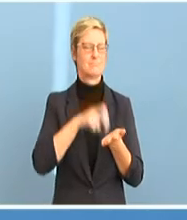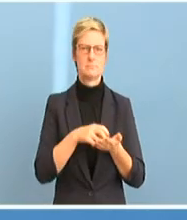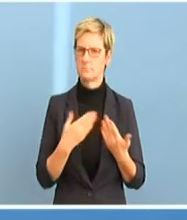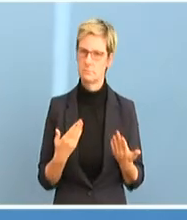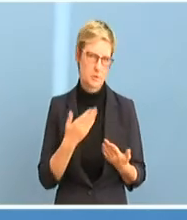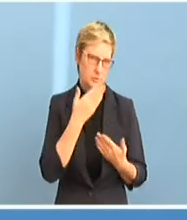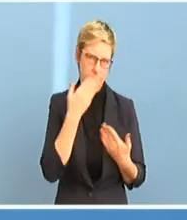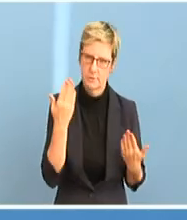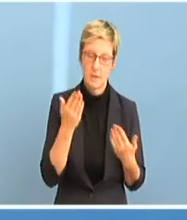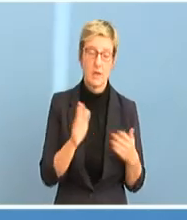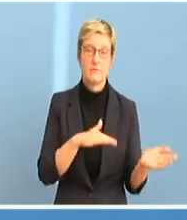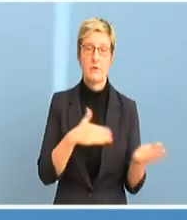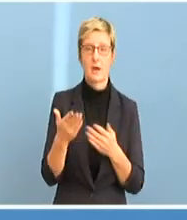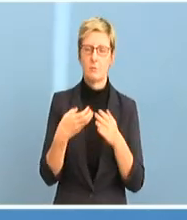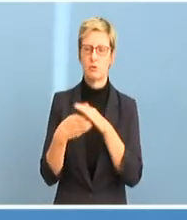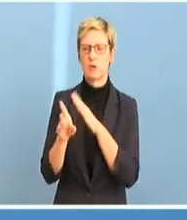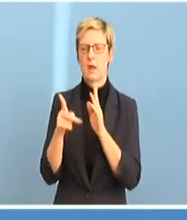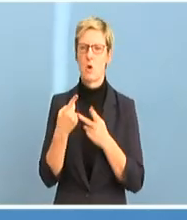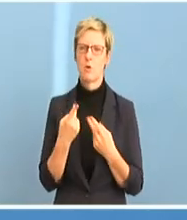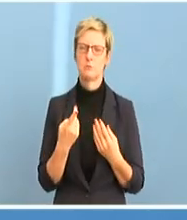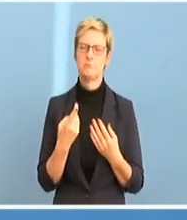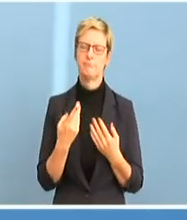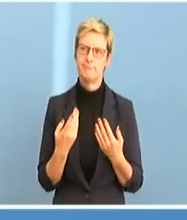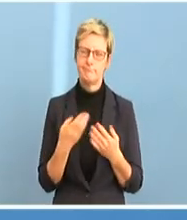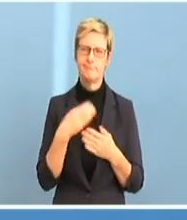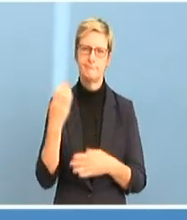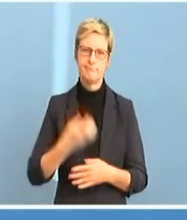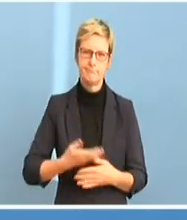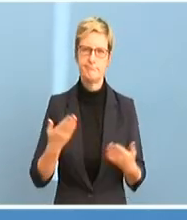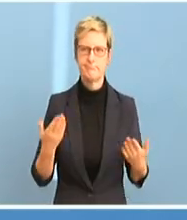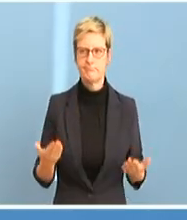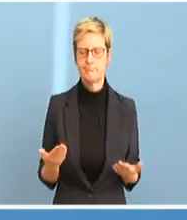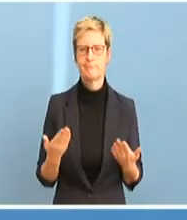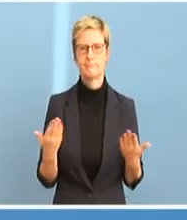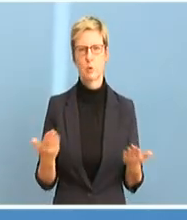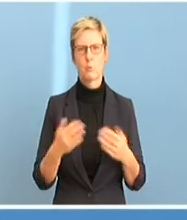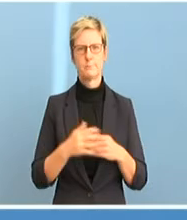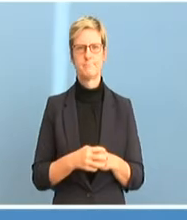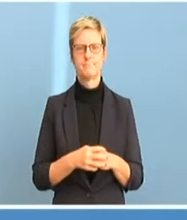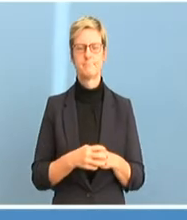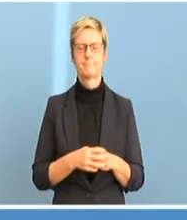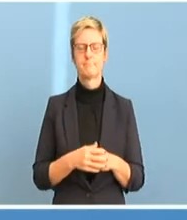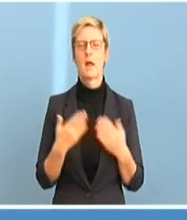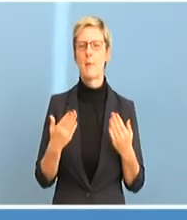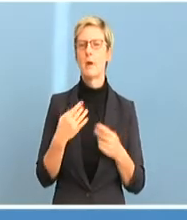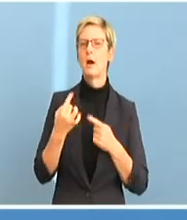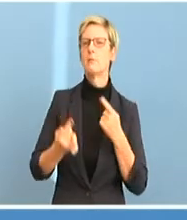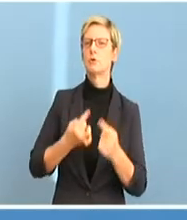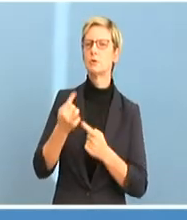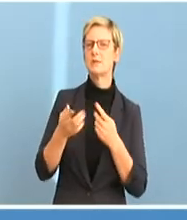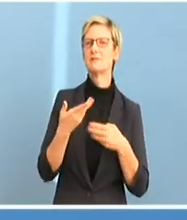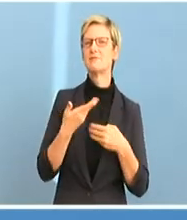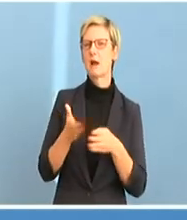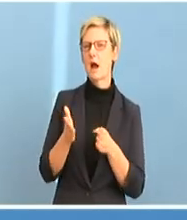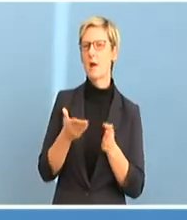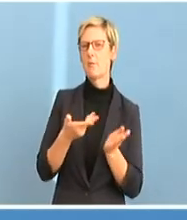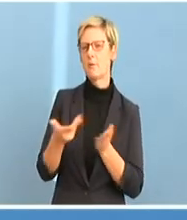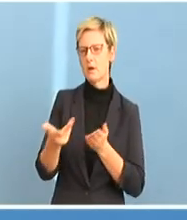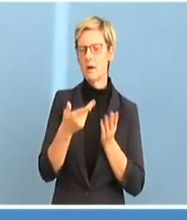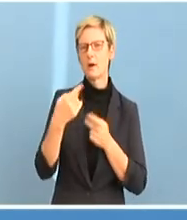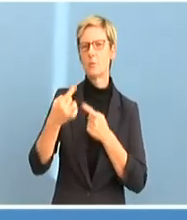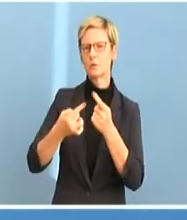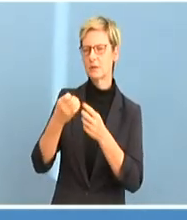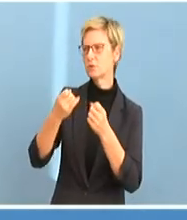verantwortlichen Vergabestelle, geführt hat. Aber ich möchte noch mal auf den Prozess verweisen, den wir auch aufgrund Ihrer